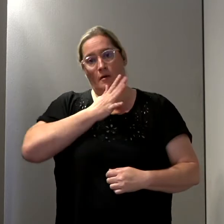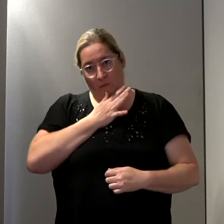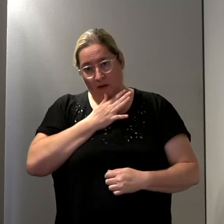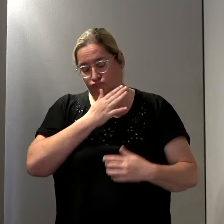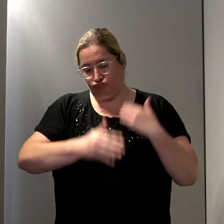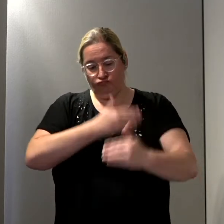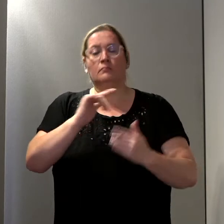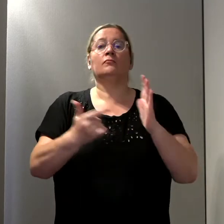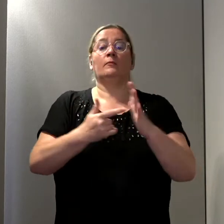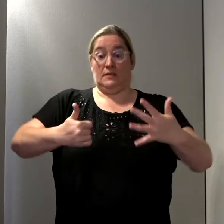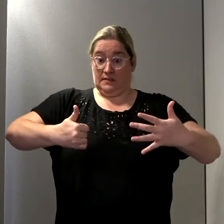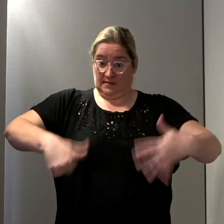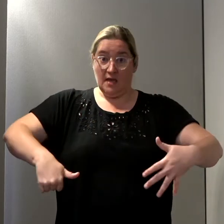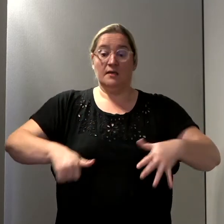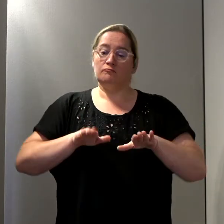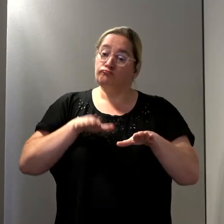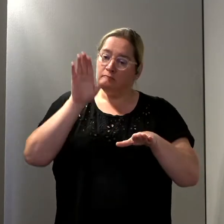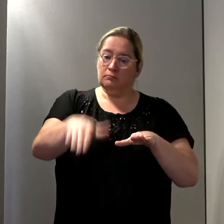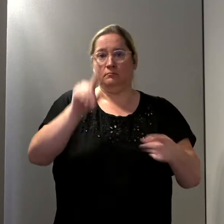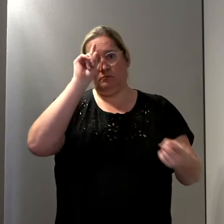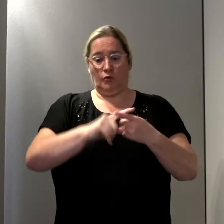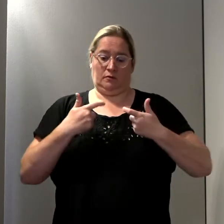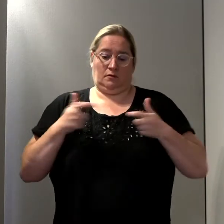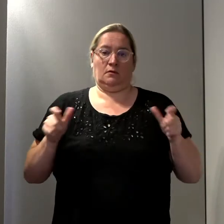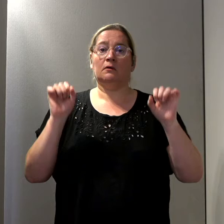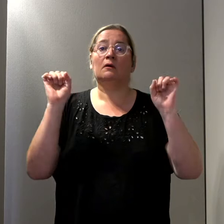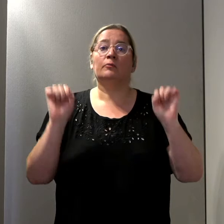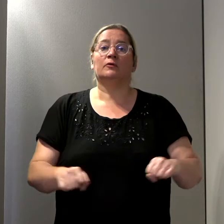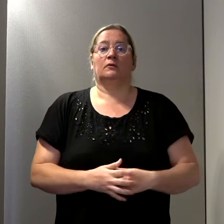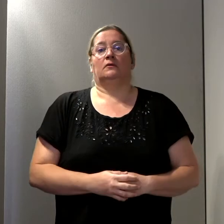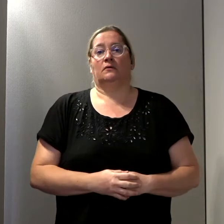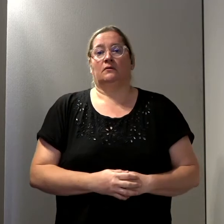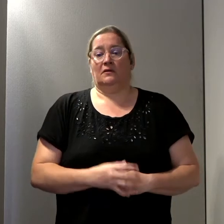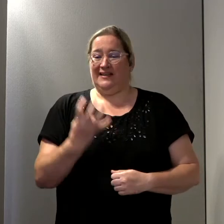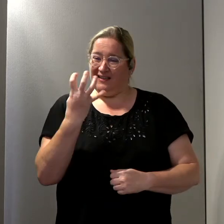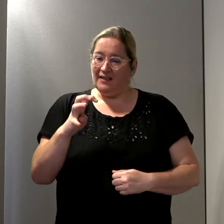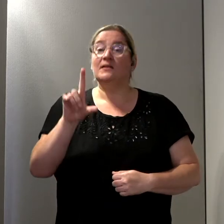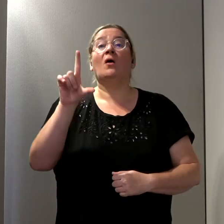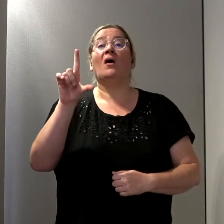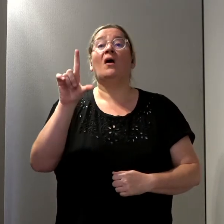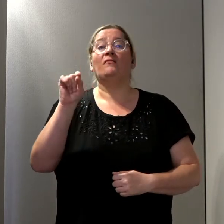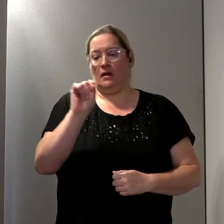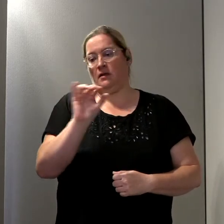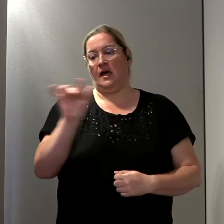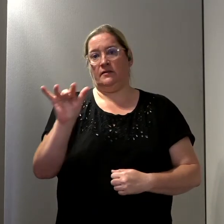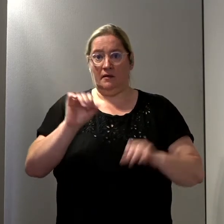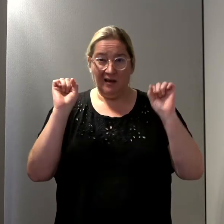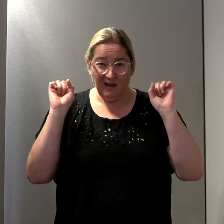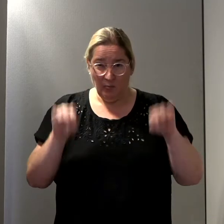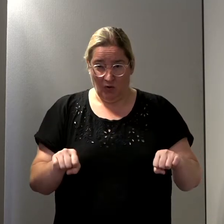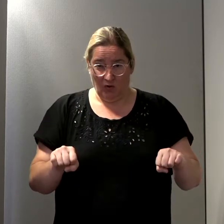En 2016, il y a eu un premier pas vers l'accessibilité avec une limite de 420 caractères. C'était